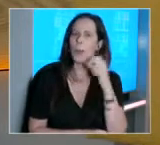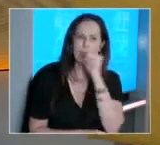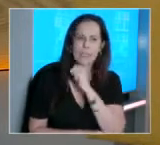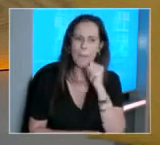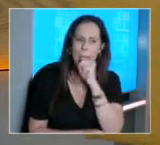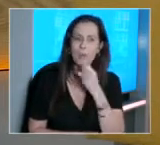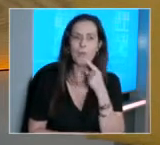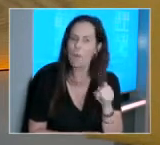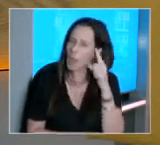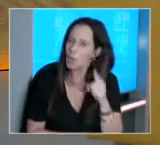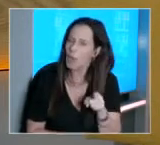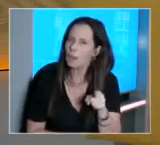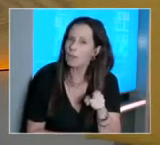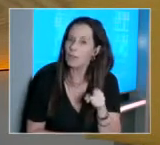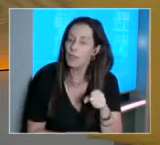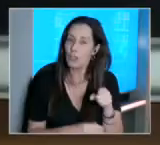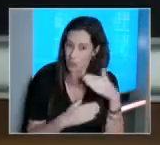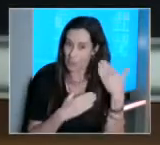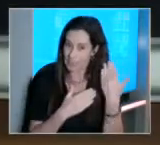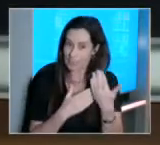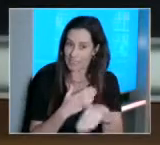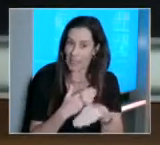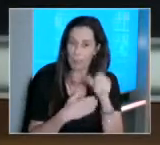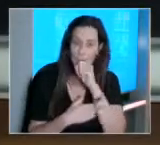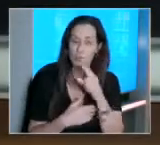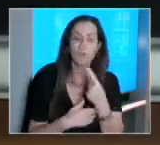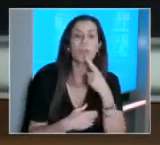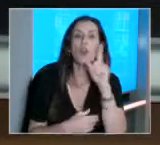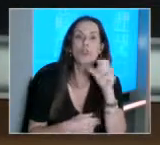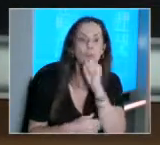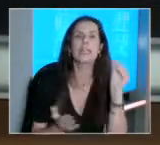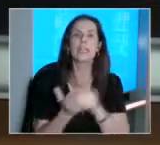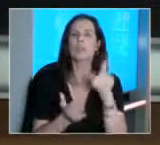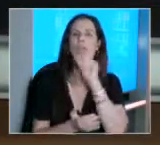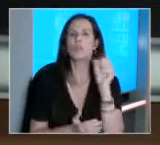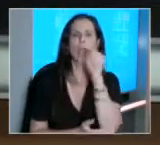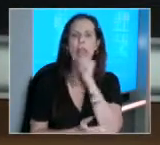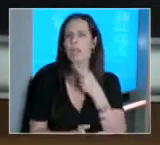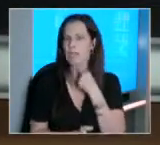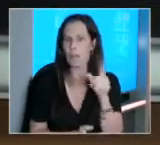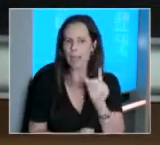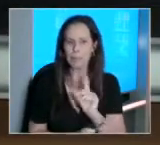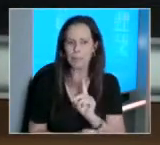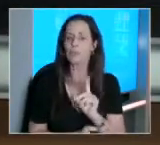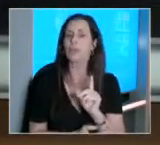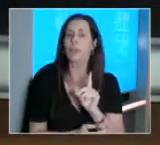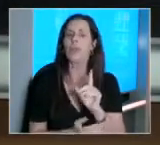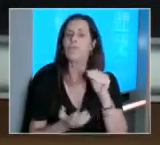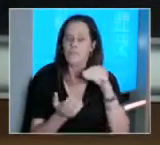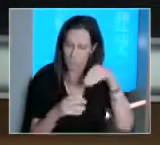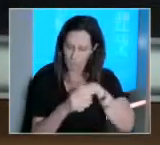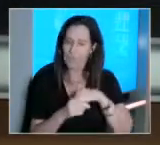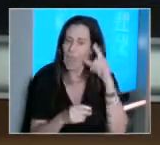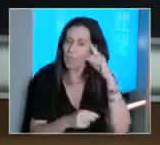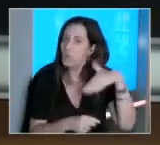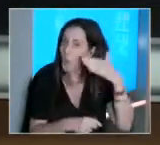שרה. ואז היא אמרה לה, את יודעת, לילי, כשהסתיים השיר, יגידו את השם שלה, תכתבי אותו על פתק, נשמור אותו. ונעמי הכניסה את הפתק לתיק